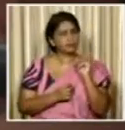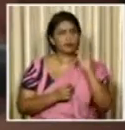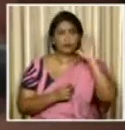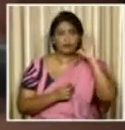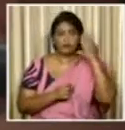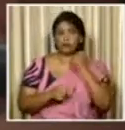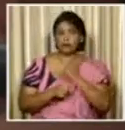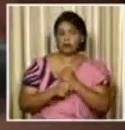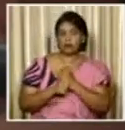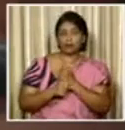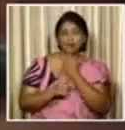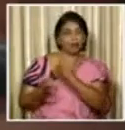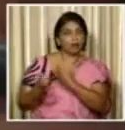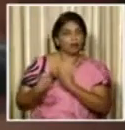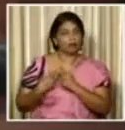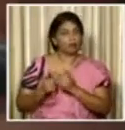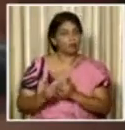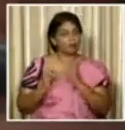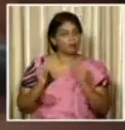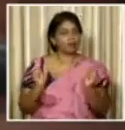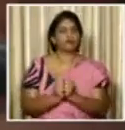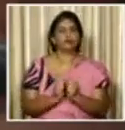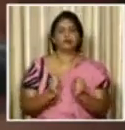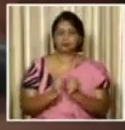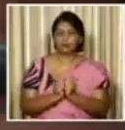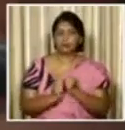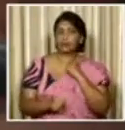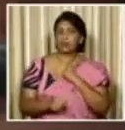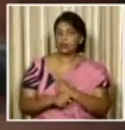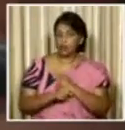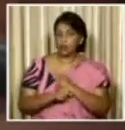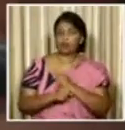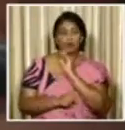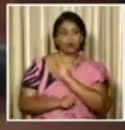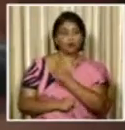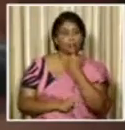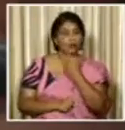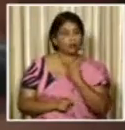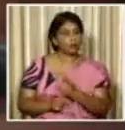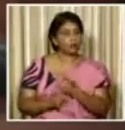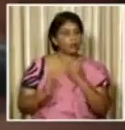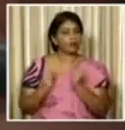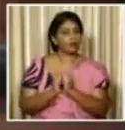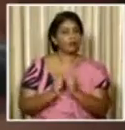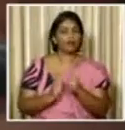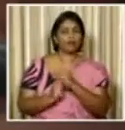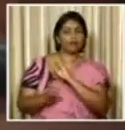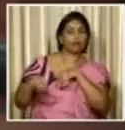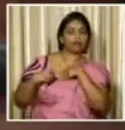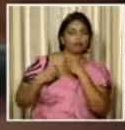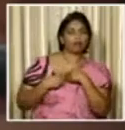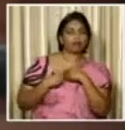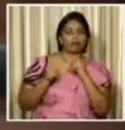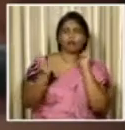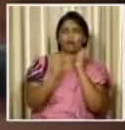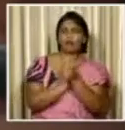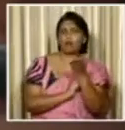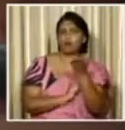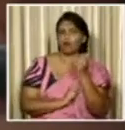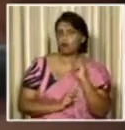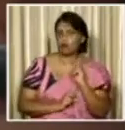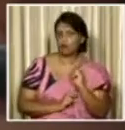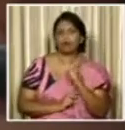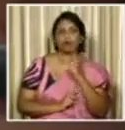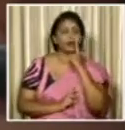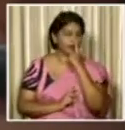විශේෂම ආණ්ඩුපක්ෂ උවමනාව මත හැසිරෙන ආණ්ඩුපක්ෂ උවමනාව මත කටයුතු කරන පරපෝෂිතේ බවට පත් වුණේ කොහොමද?